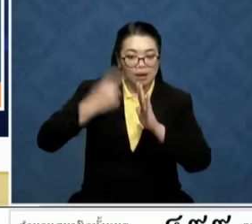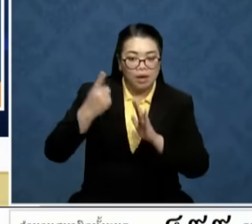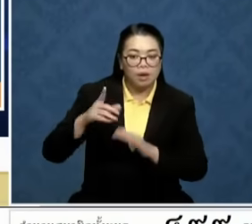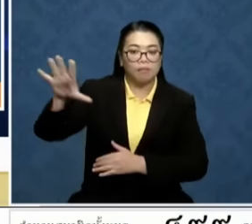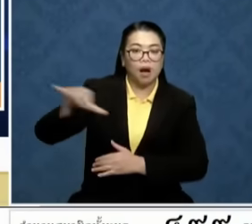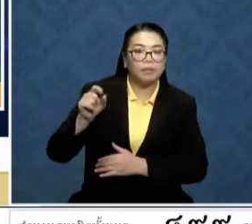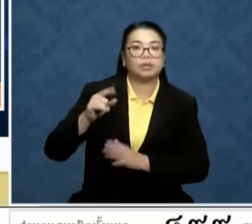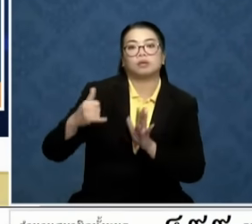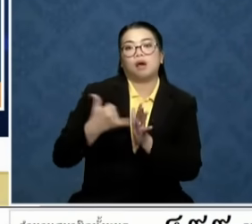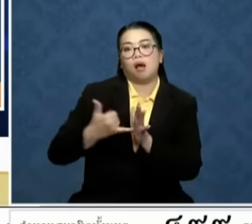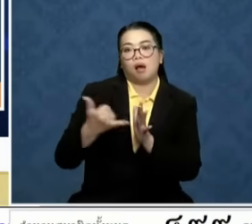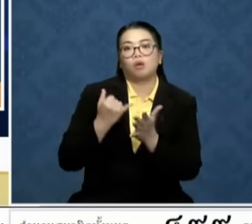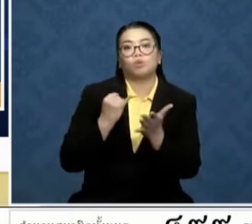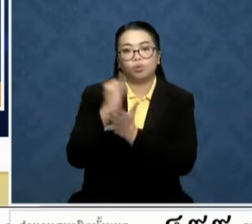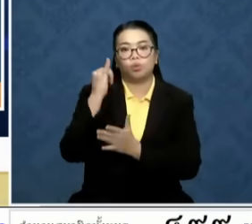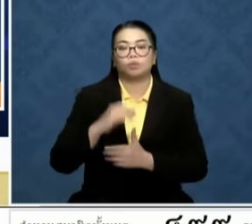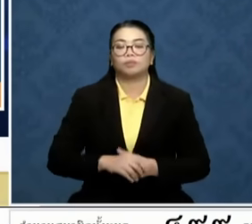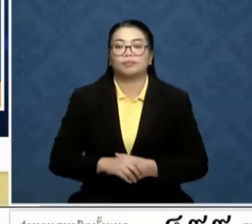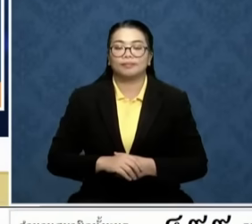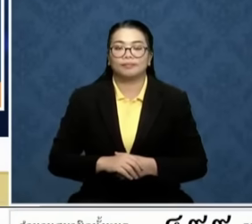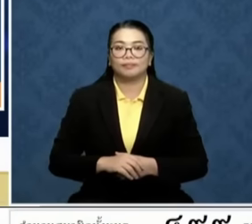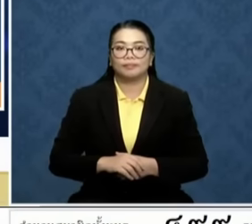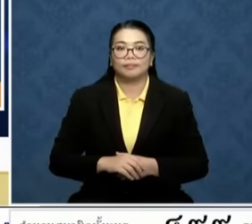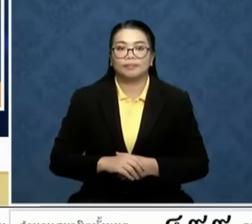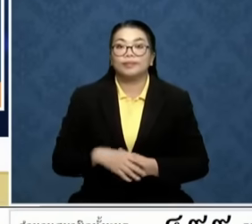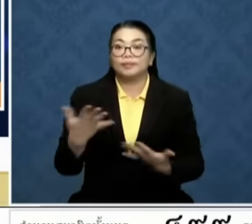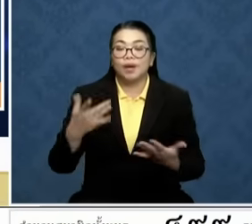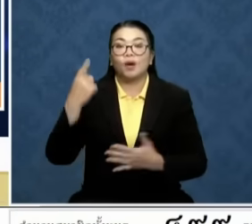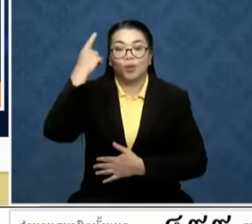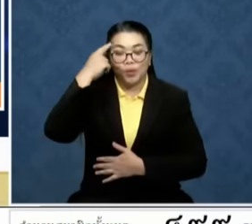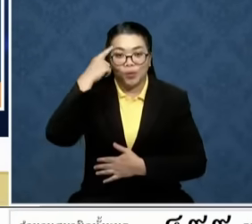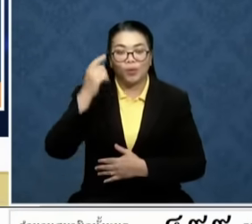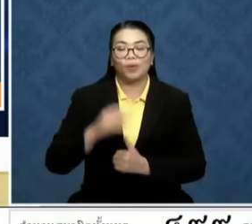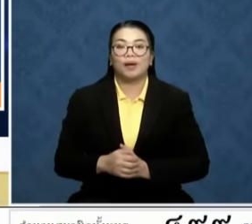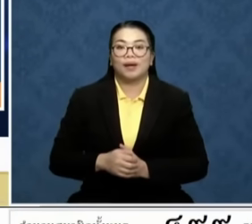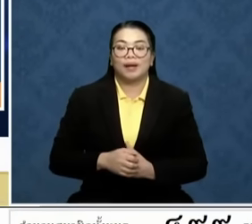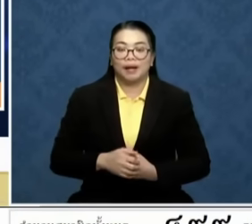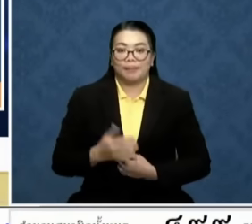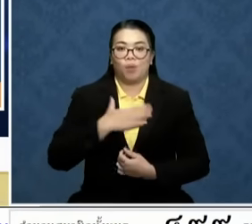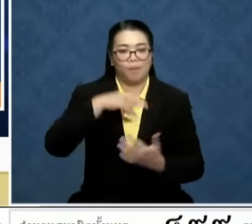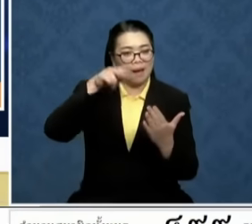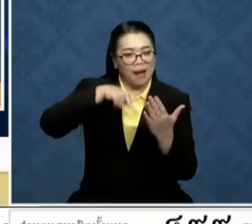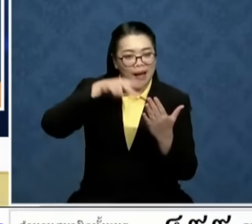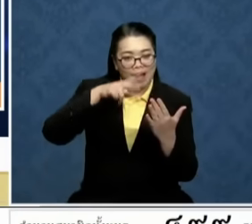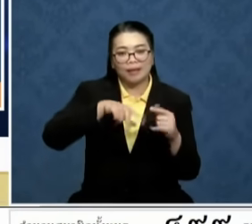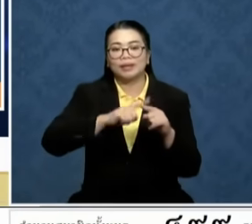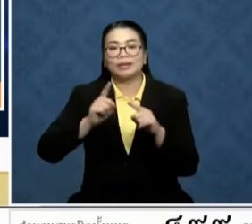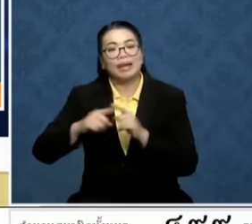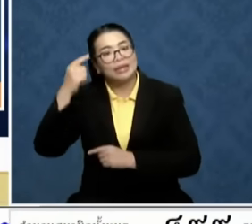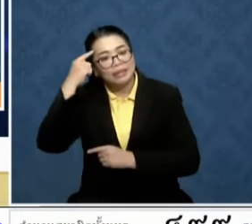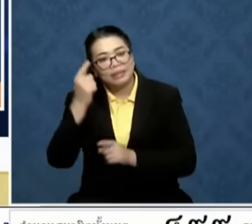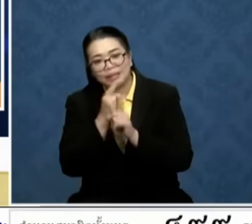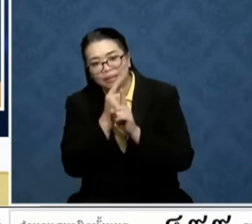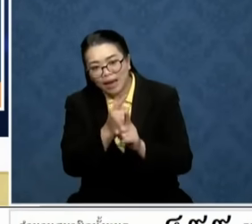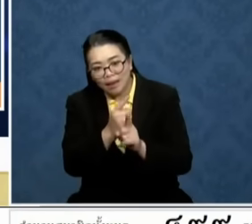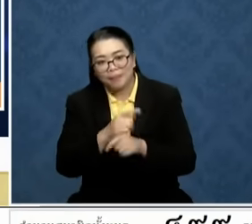นั้นเป็นไปได้โดยง่ายแล้วก็ถูกต้องมากยิ่งขึ้นเมื่อเราทราบอย่างนี้ครับท่านประธานผมก็นั่งอ่านแล้วก็นั่งคิดตามไป